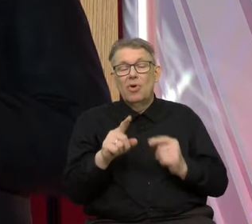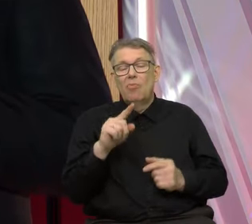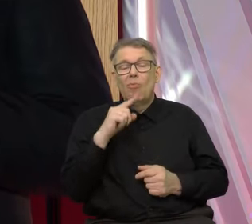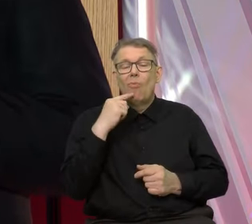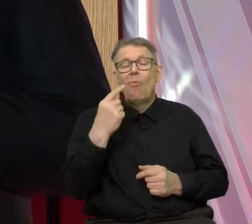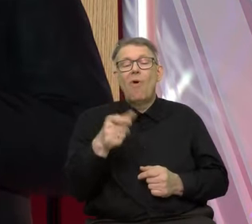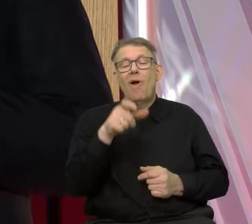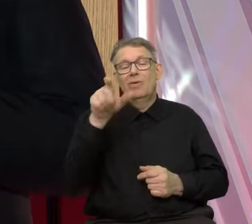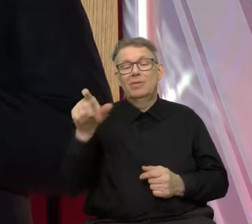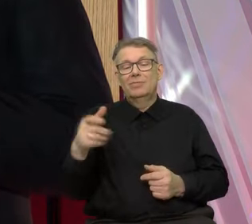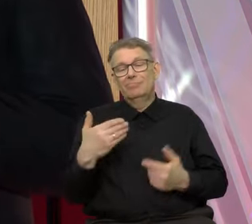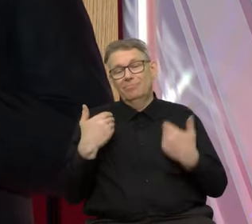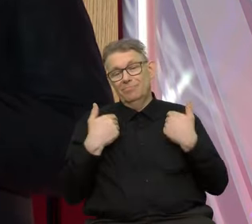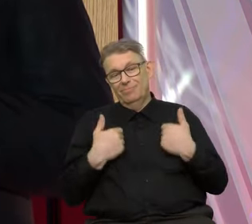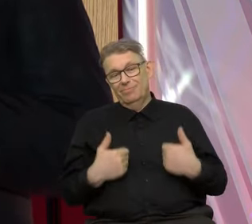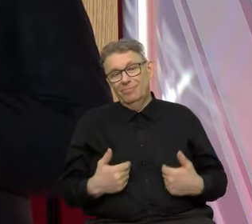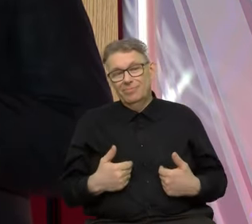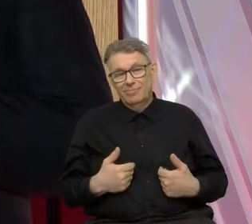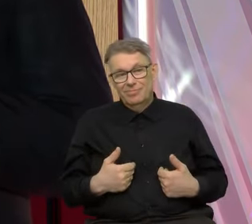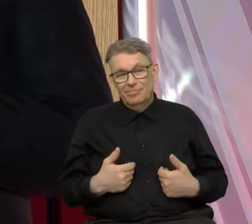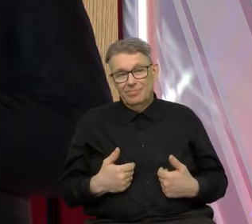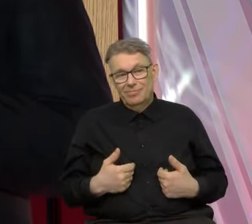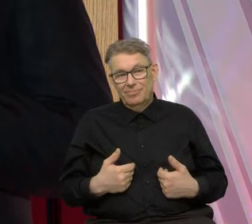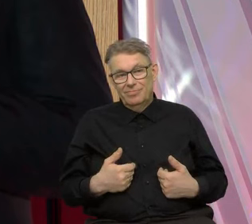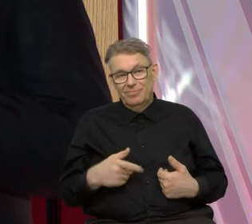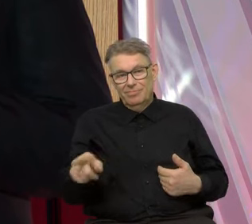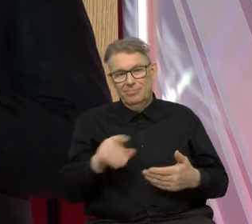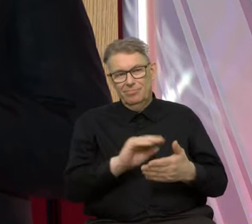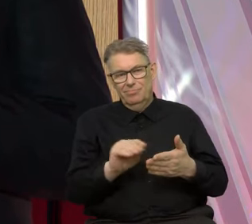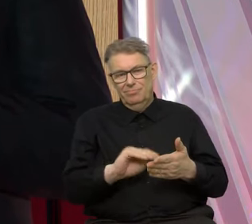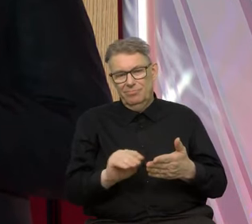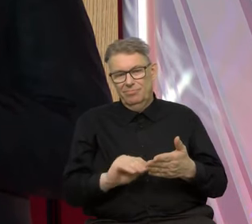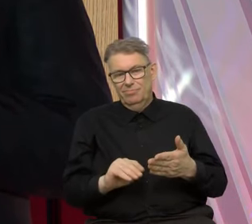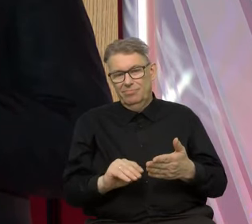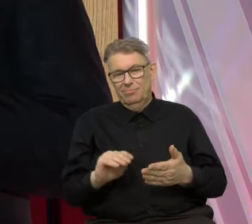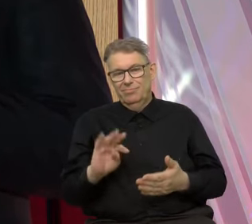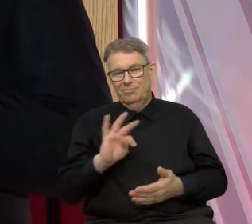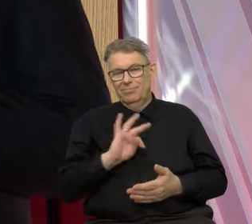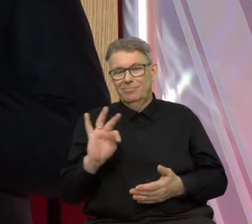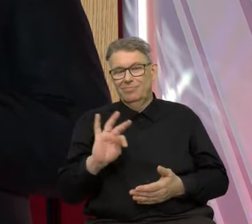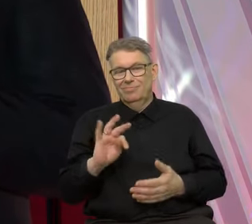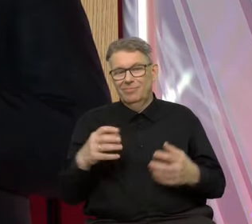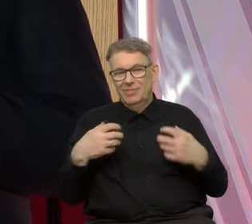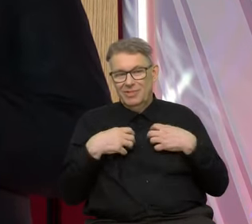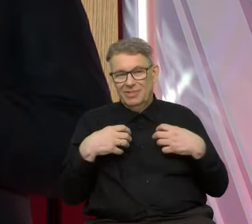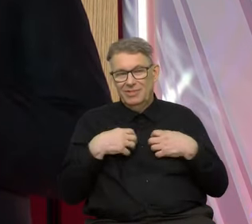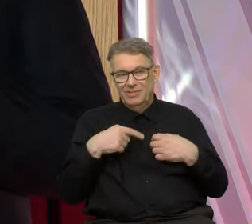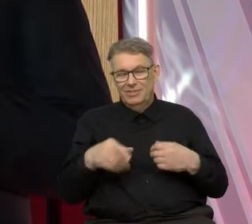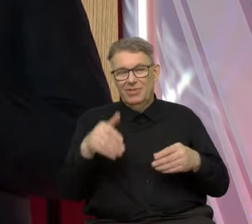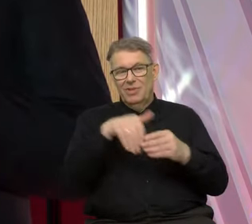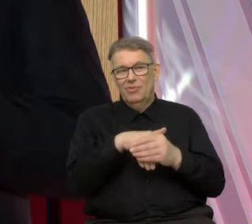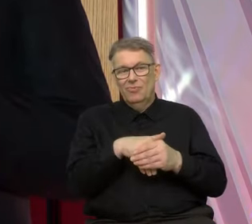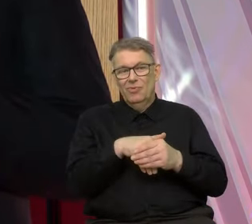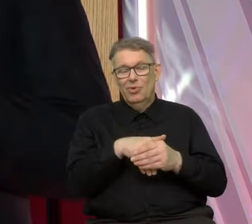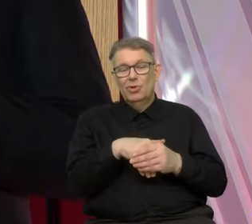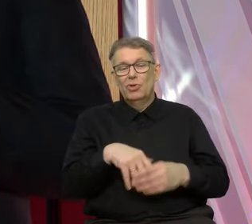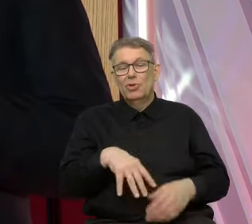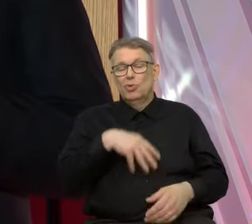nas. Pisał swoje życie w duchu miłości